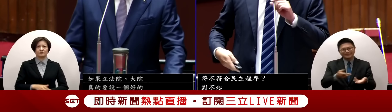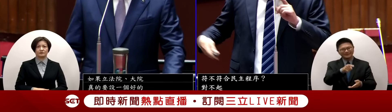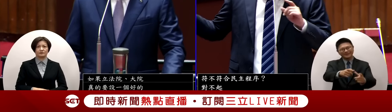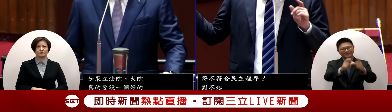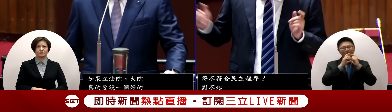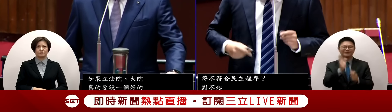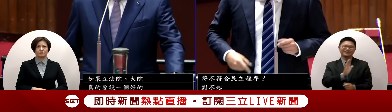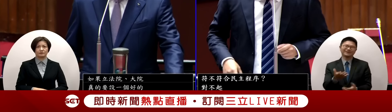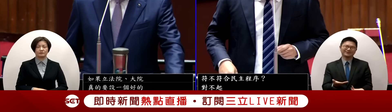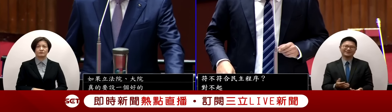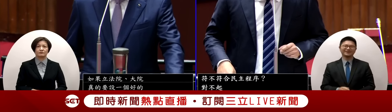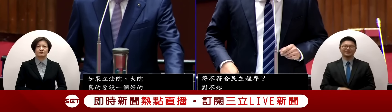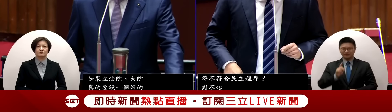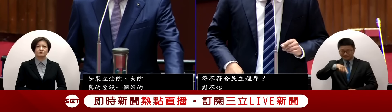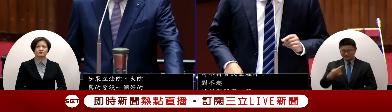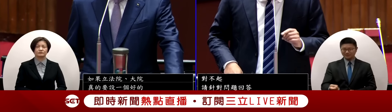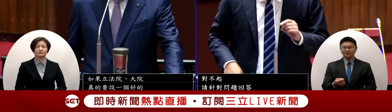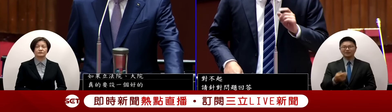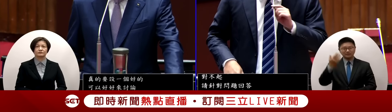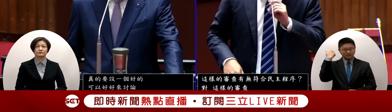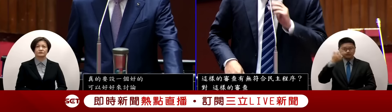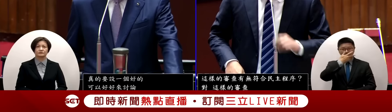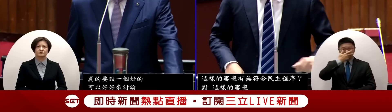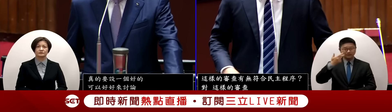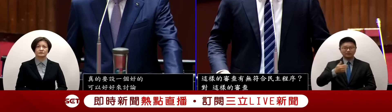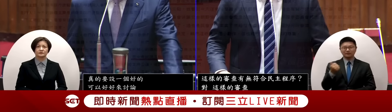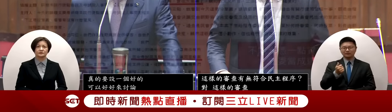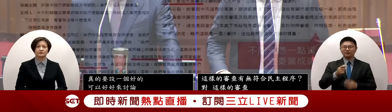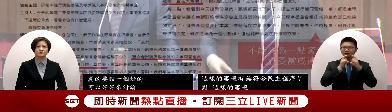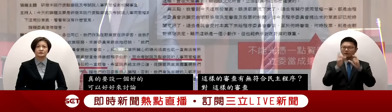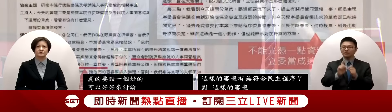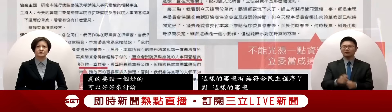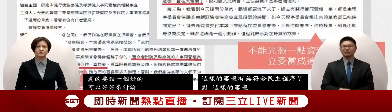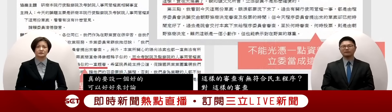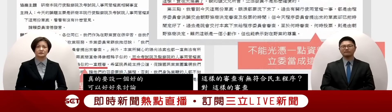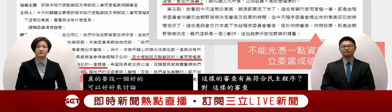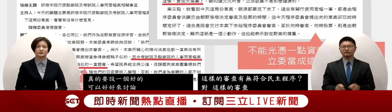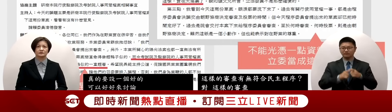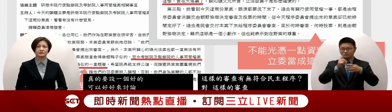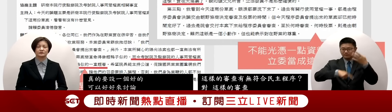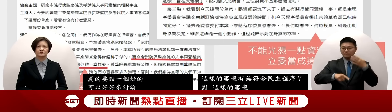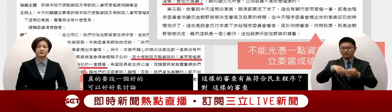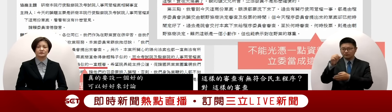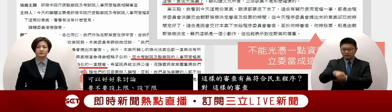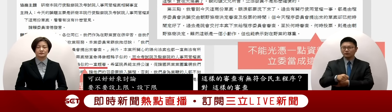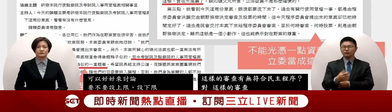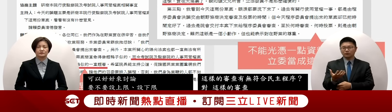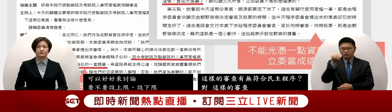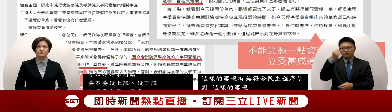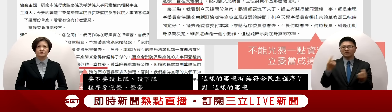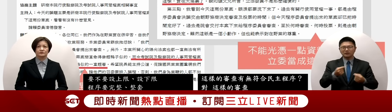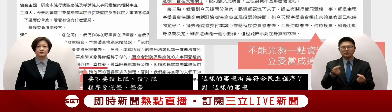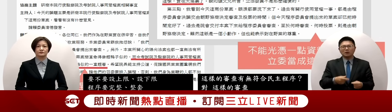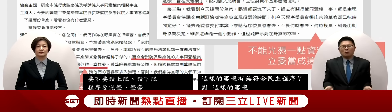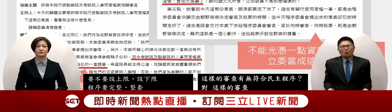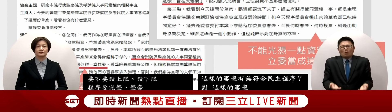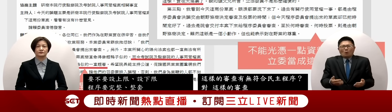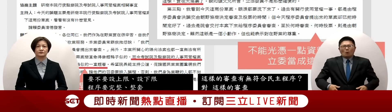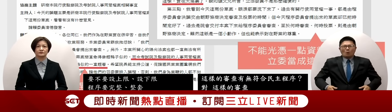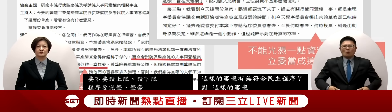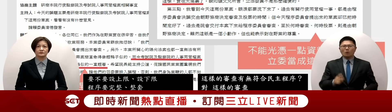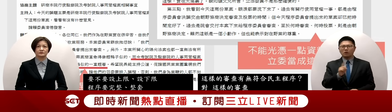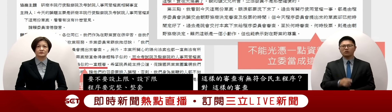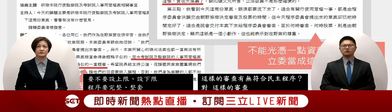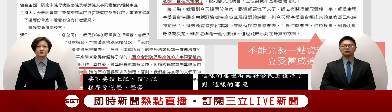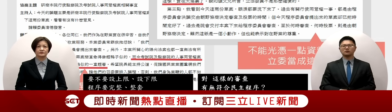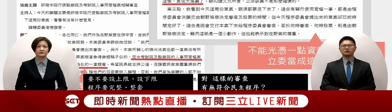回答。来，我们来看一下当初的赖清德是怎么讲的。人事同意权啊，像赶鸭赶鸡一样赶，公